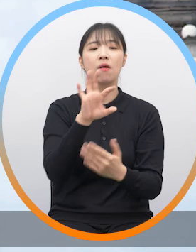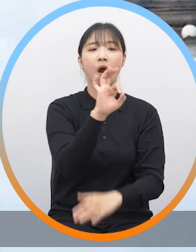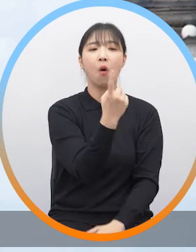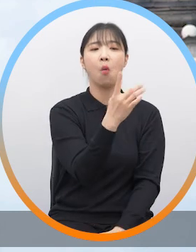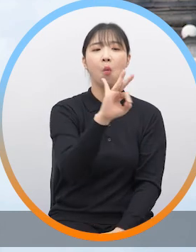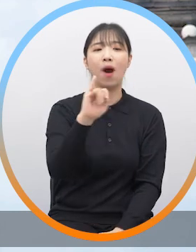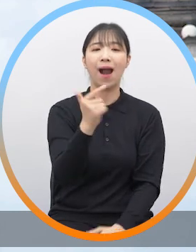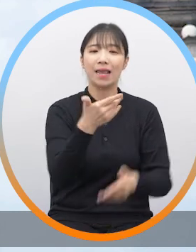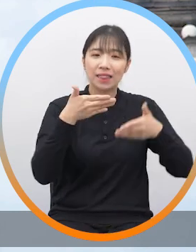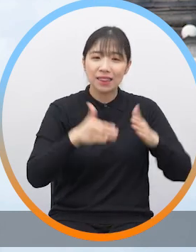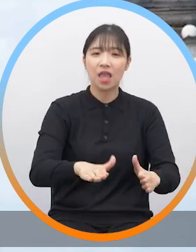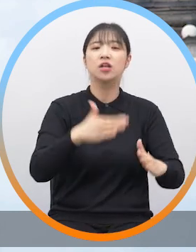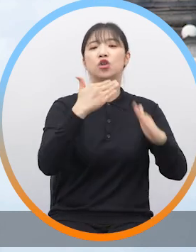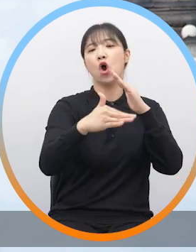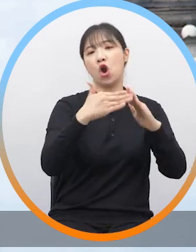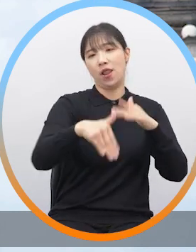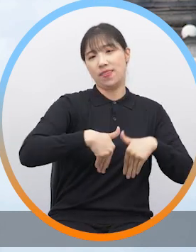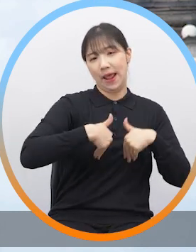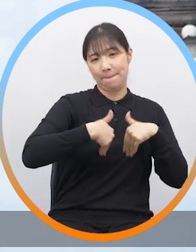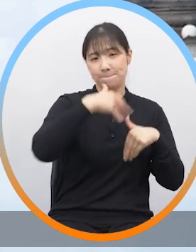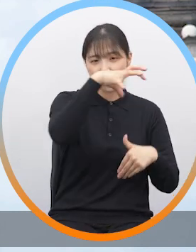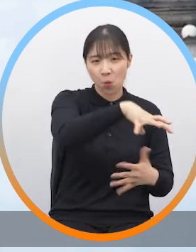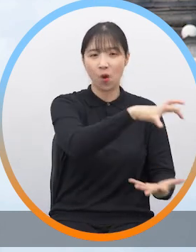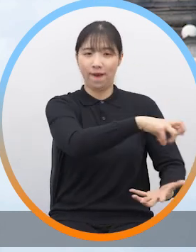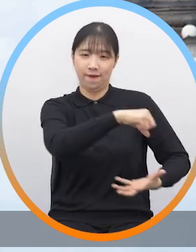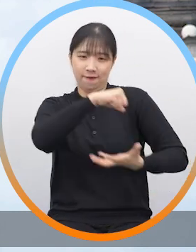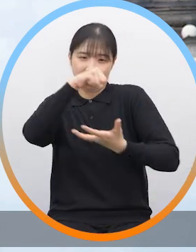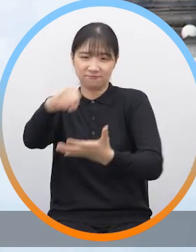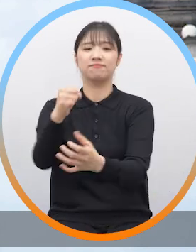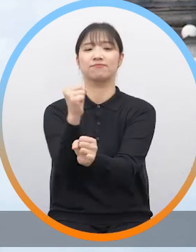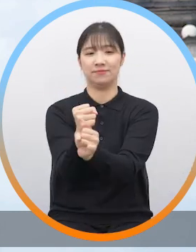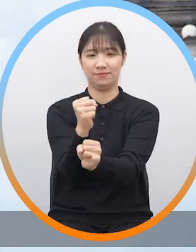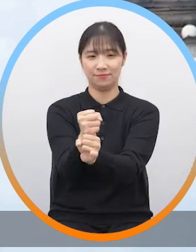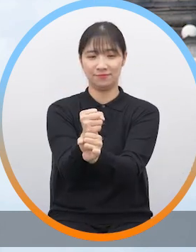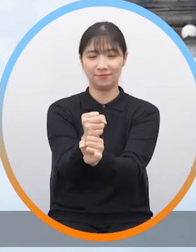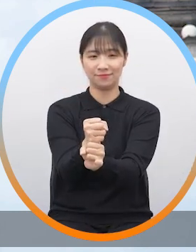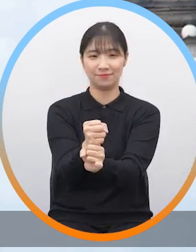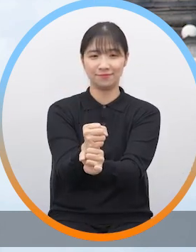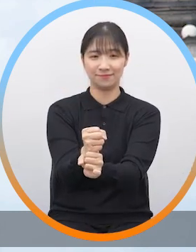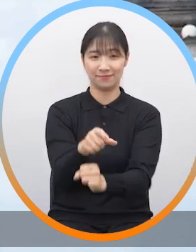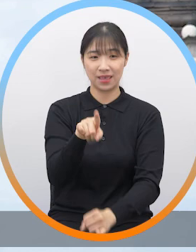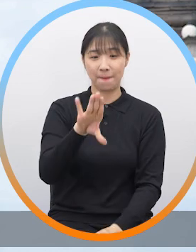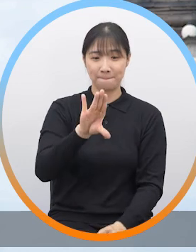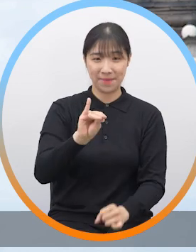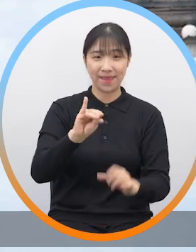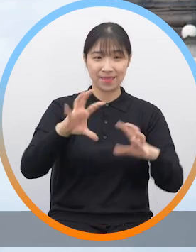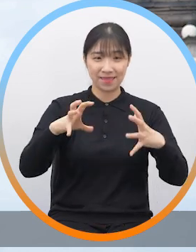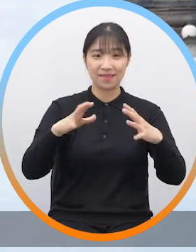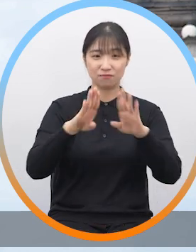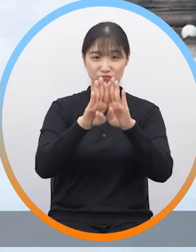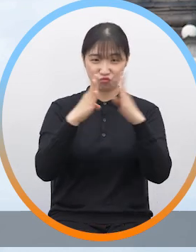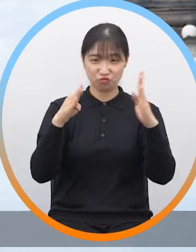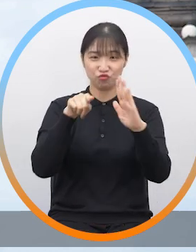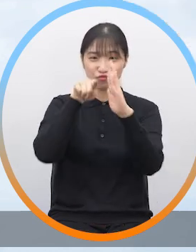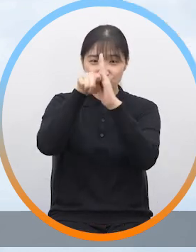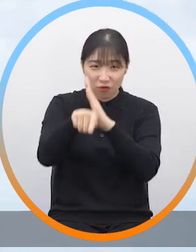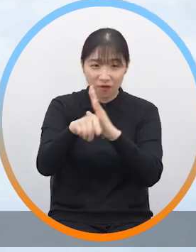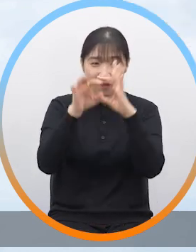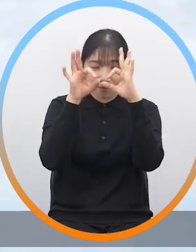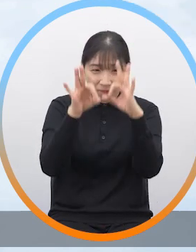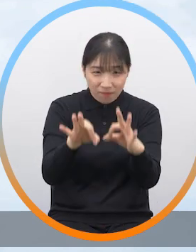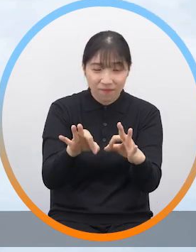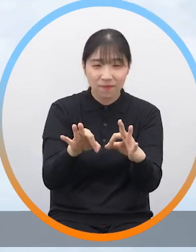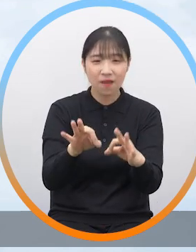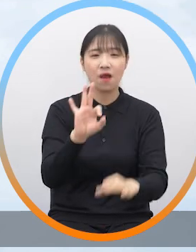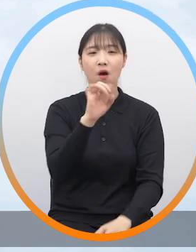왕인이 태어났던 전라남도에서 가져가서 만들었다고 합니다. 자, 이 백제문을 통과해서 안에 들어가면은